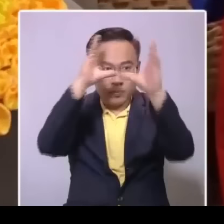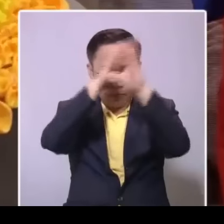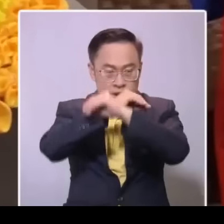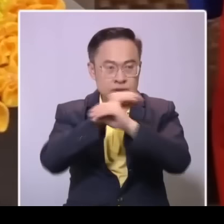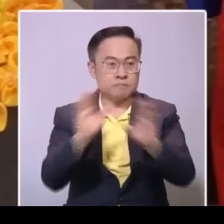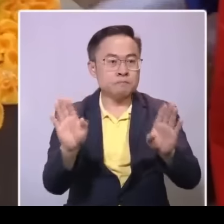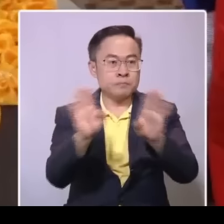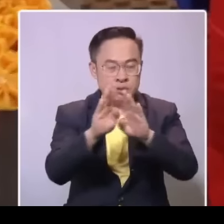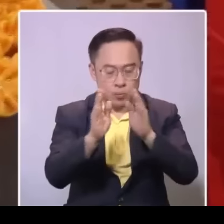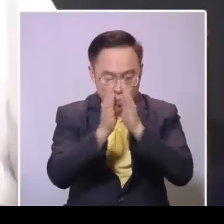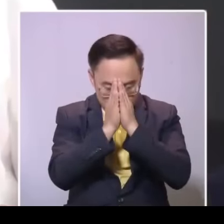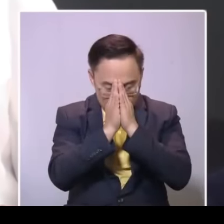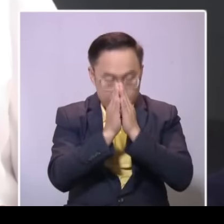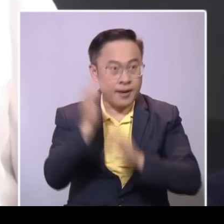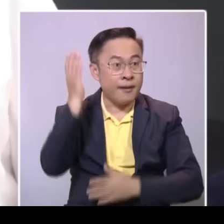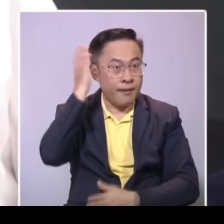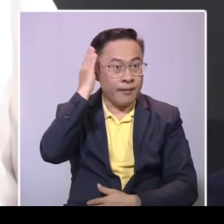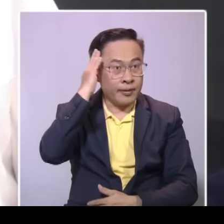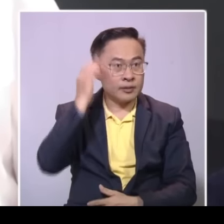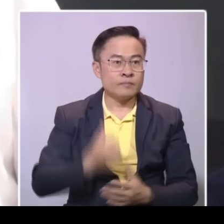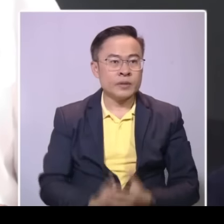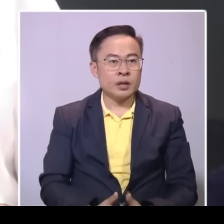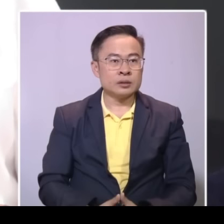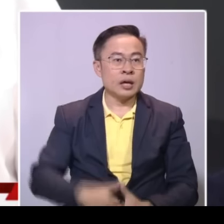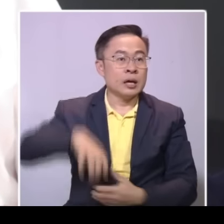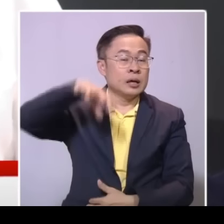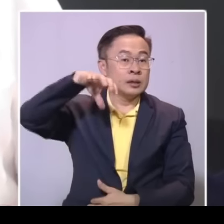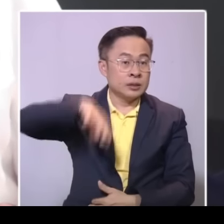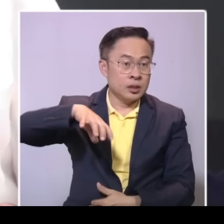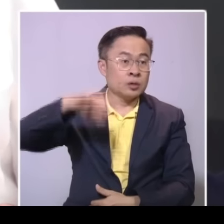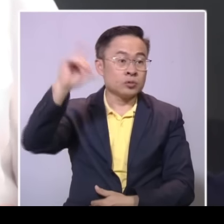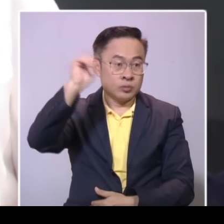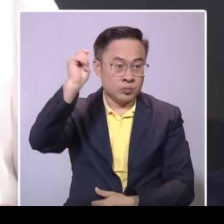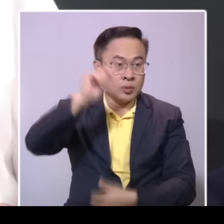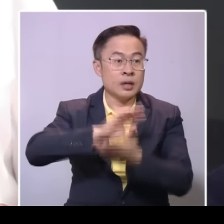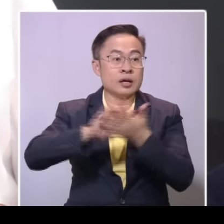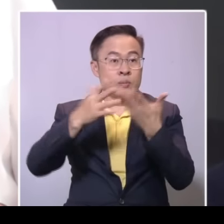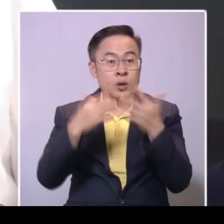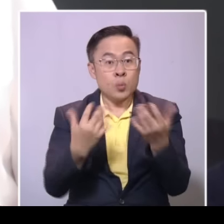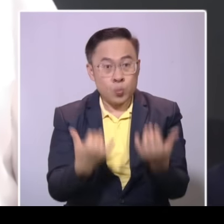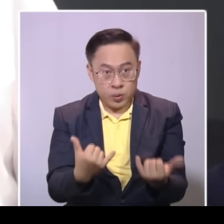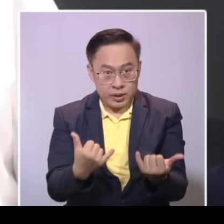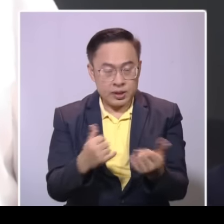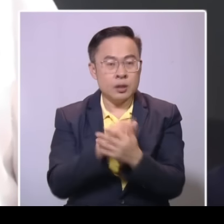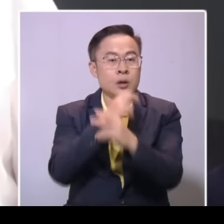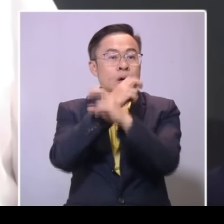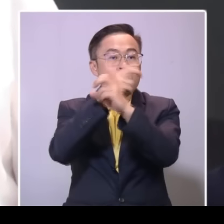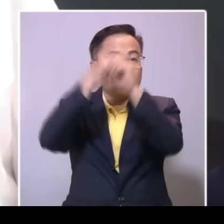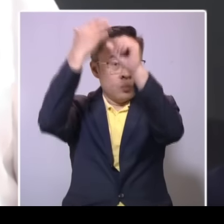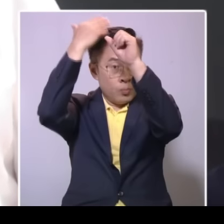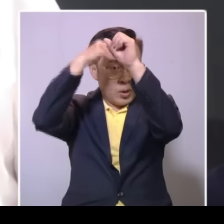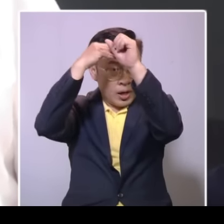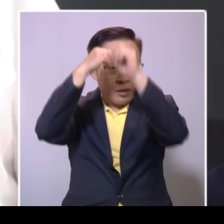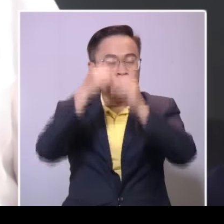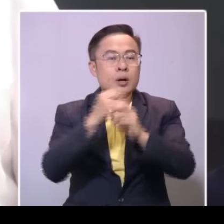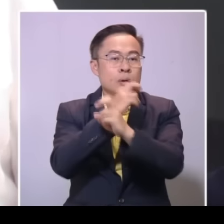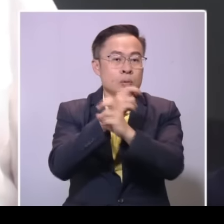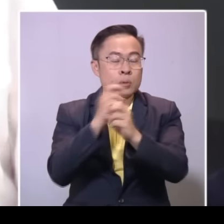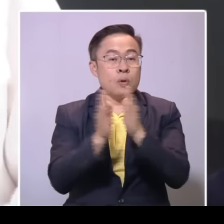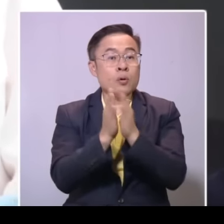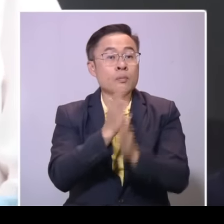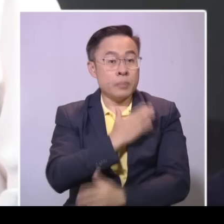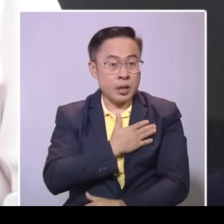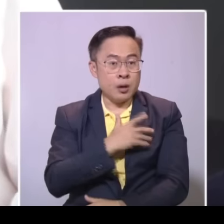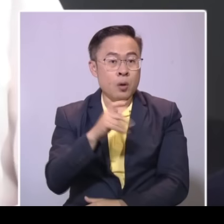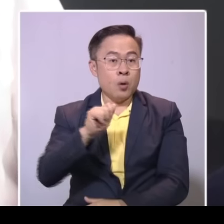ค่ะจากการจัดงานที่ณท้องสนามหลวงแล้วณวันนี้ค่ะได้มีการอัญเชิญพระบรมสาริกธาตุและพระอรหันตธาตุ